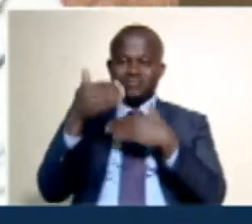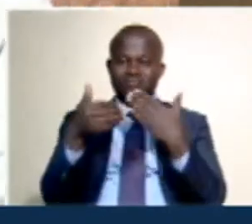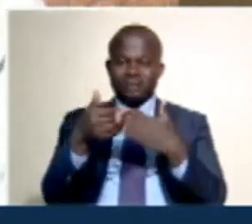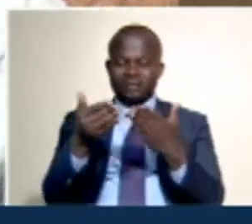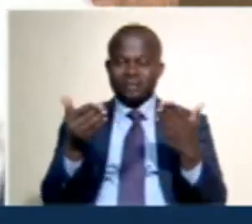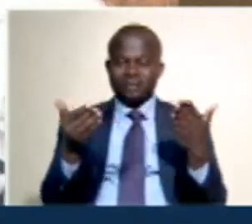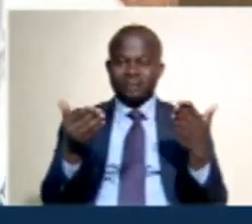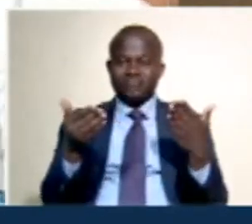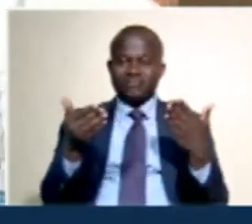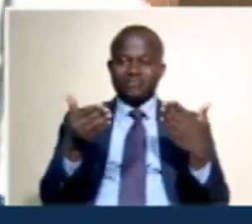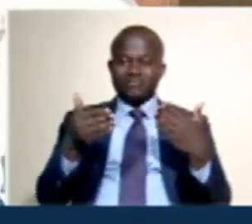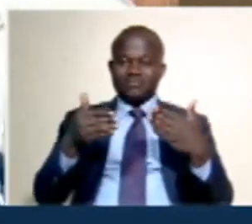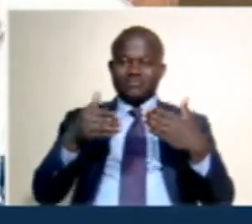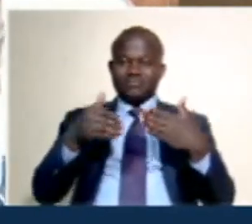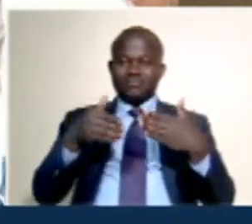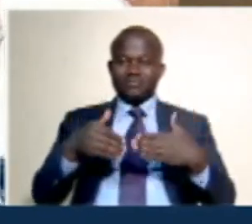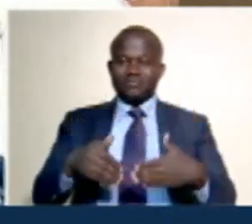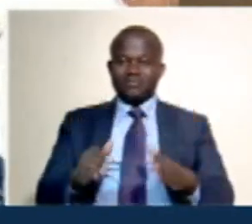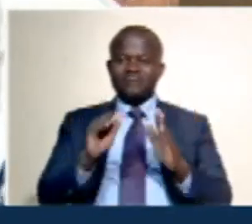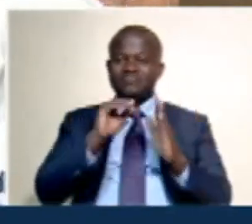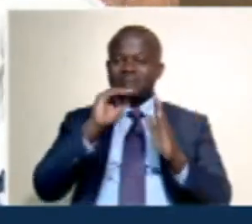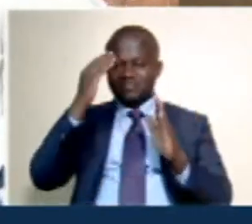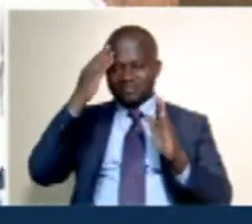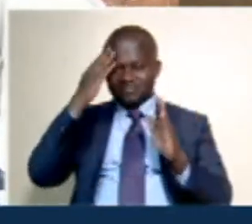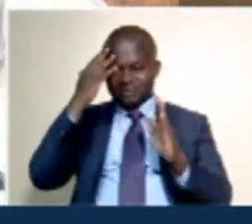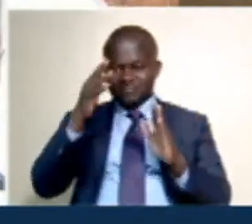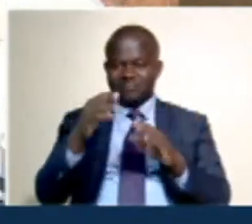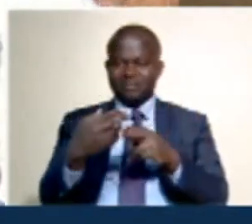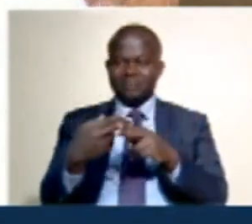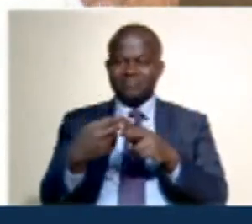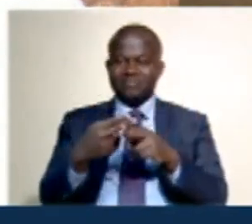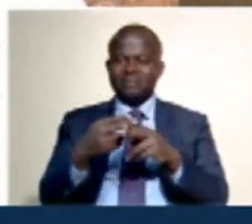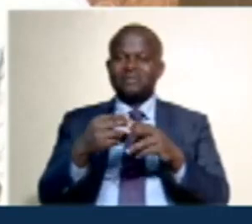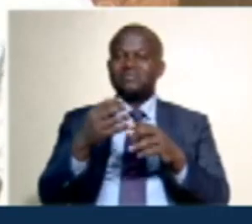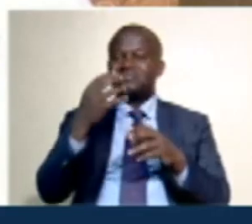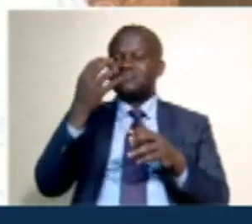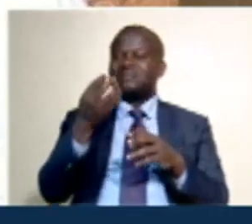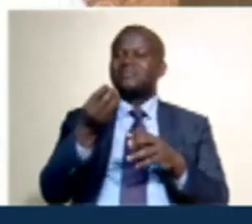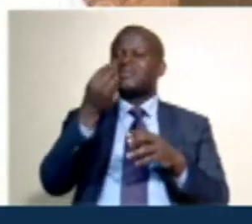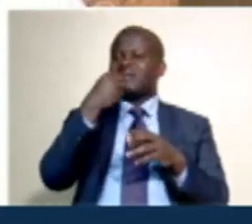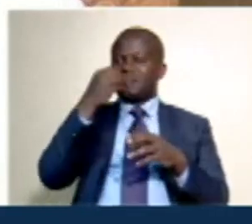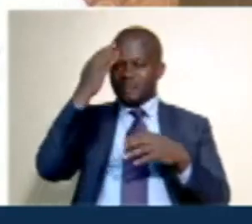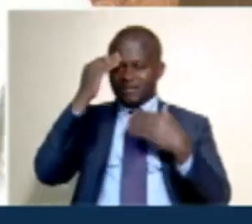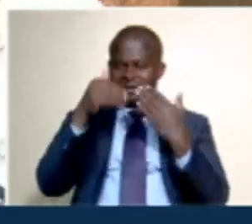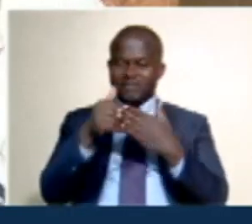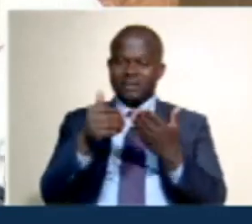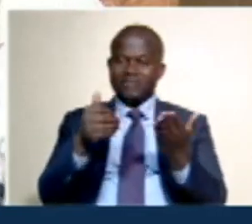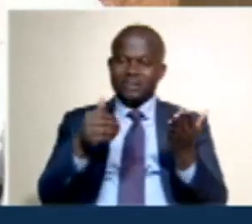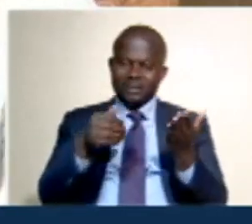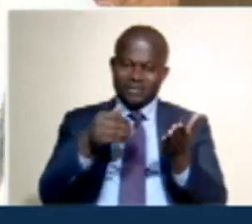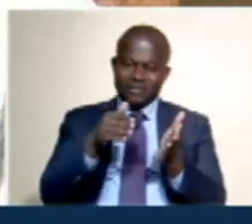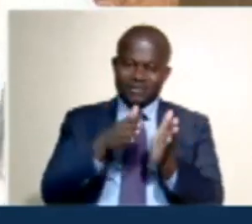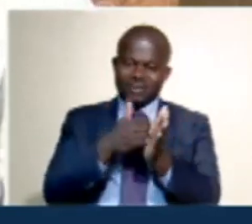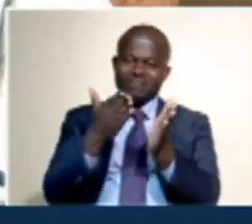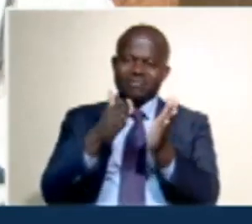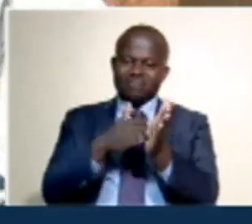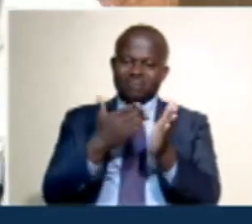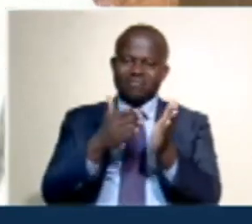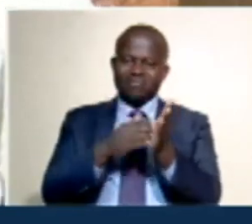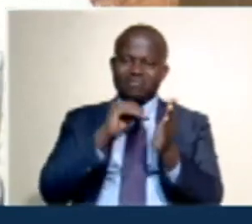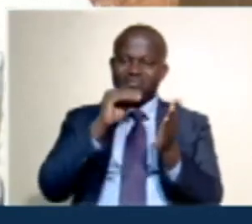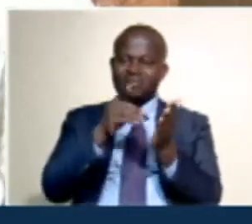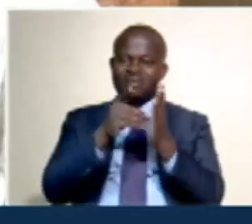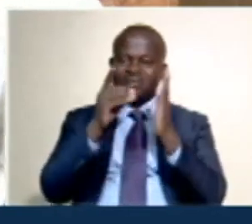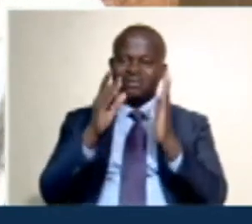none iki gice cyo hasi mana nari nzi ko zigiye kundya kuko numvaga ko zigiye kundya nizo zanyomoye igice cyo hasi nta